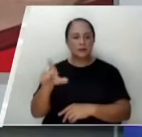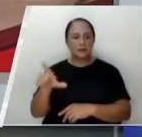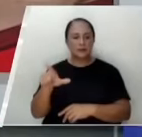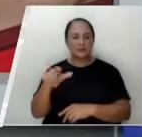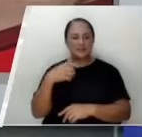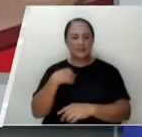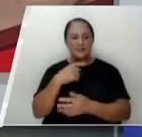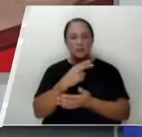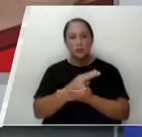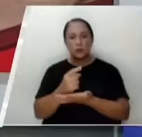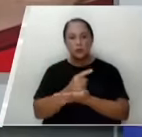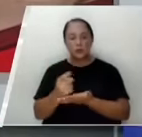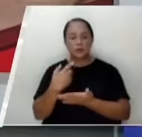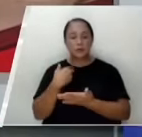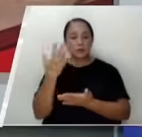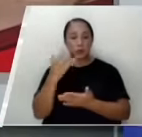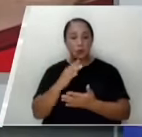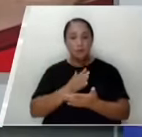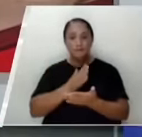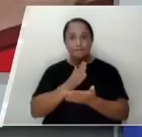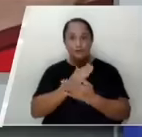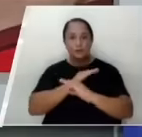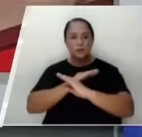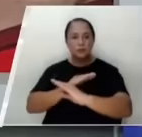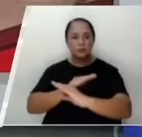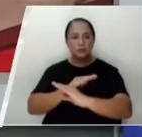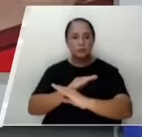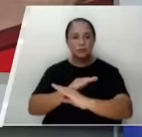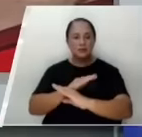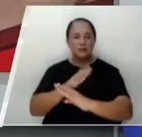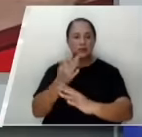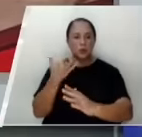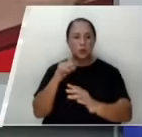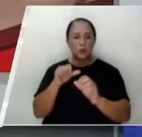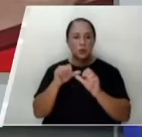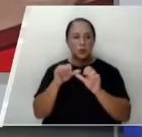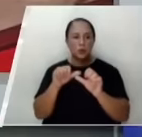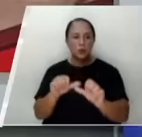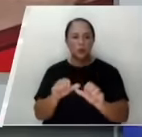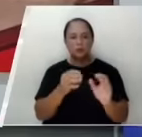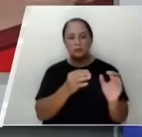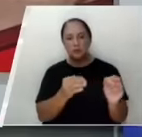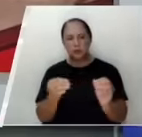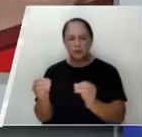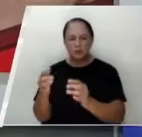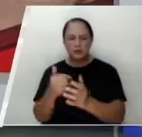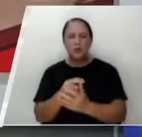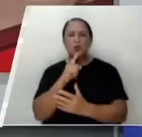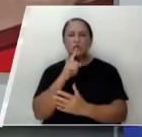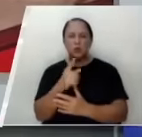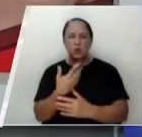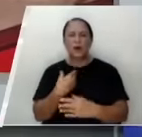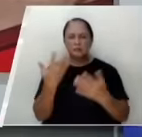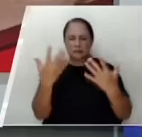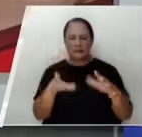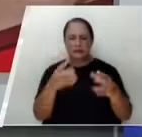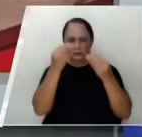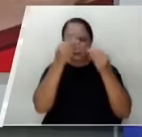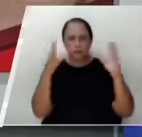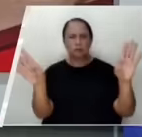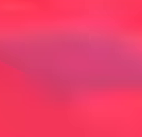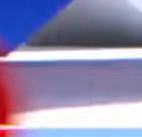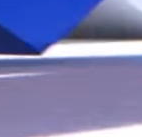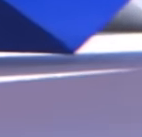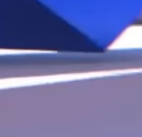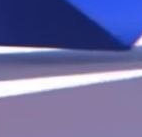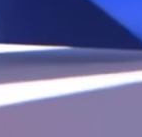sila bago pa umabot sa mga pasyalang tuloy sa pag-ooperate kahit may closure order na. Nakatutok si